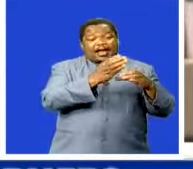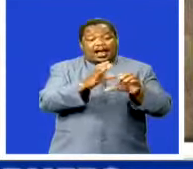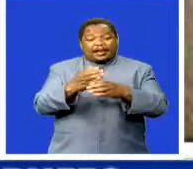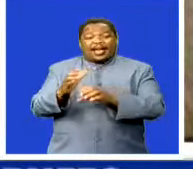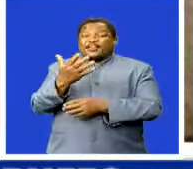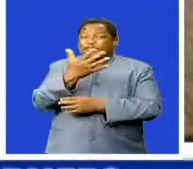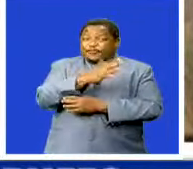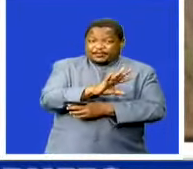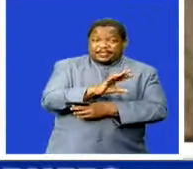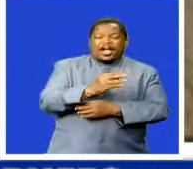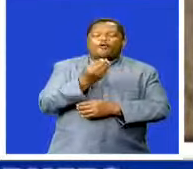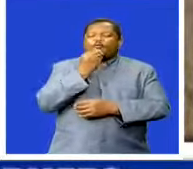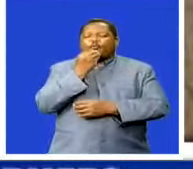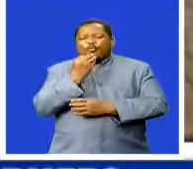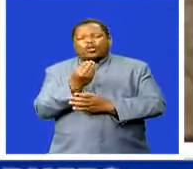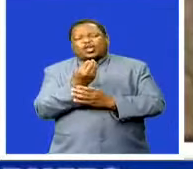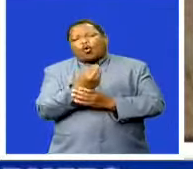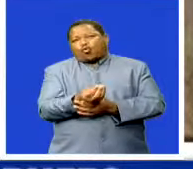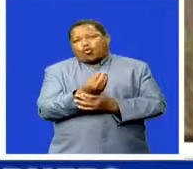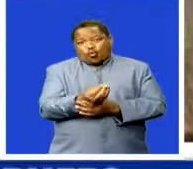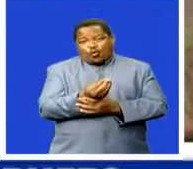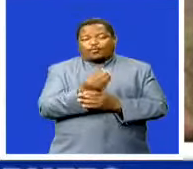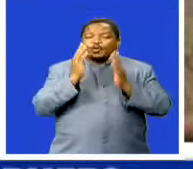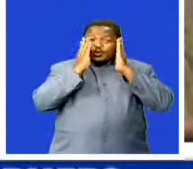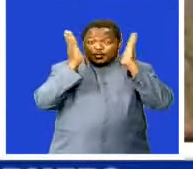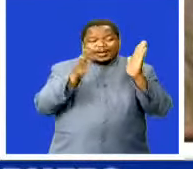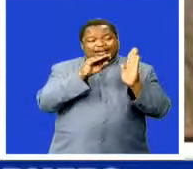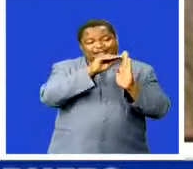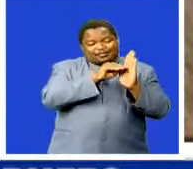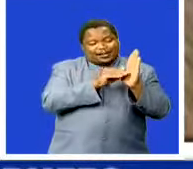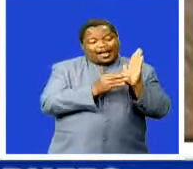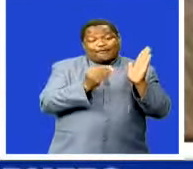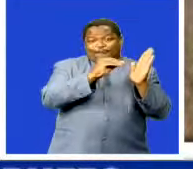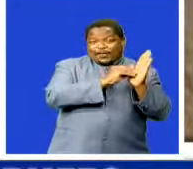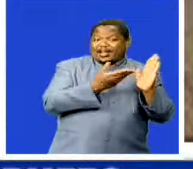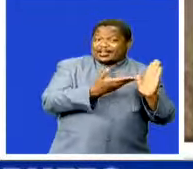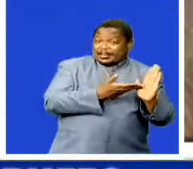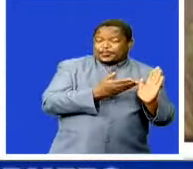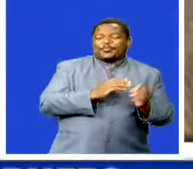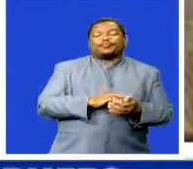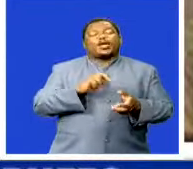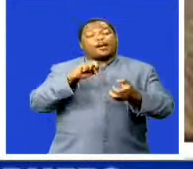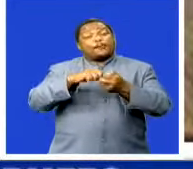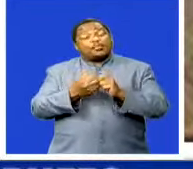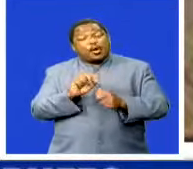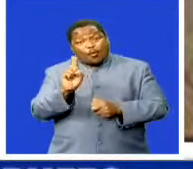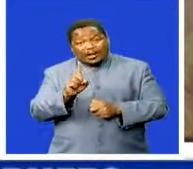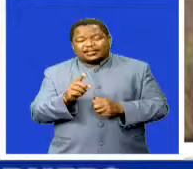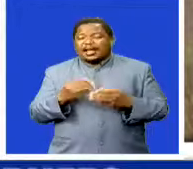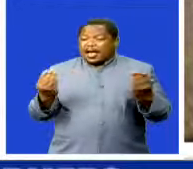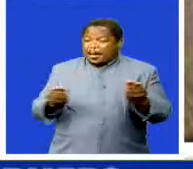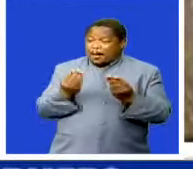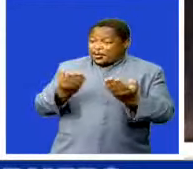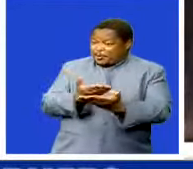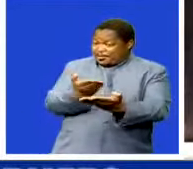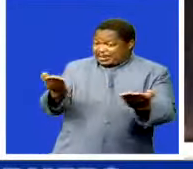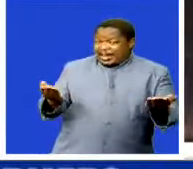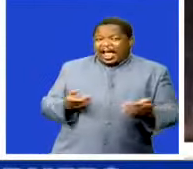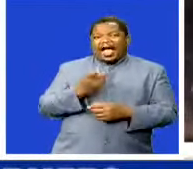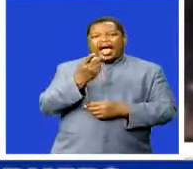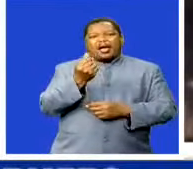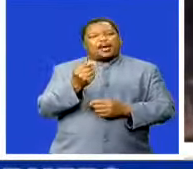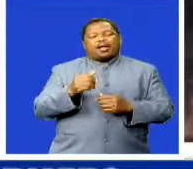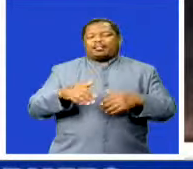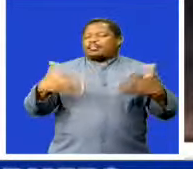kudla lokwanele. Dinginga letifana nekweswelakala kwemali yekulima ngolokunye lokutawucinzetela balimi